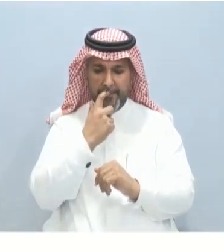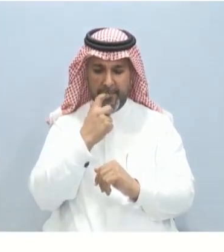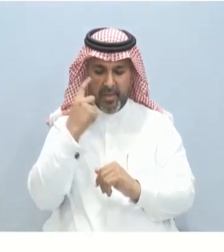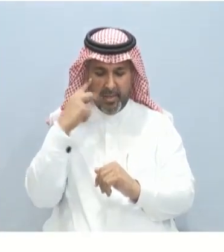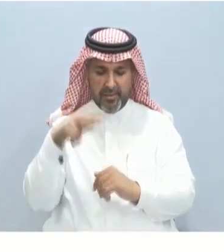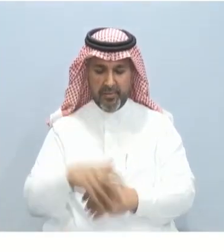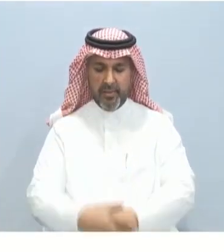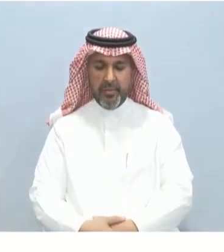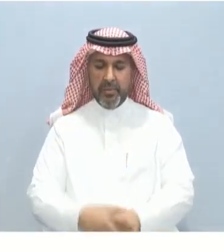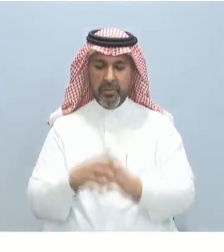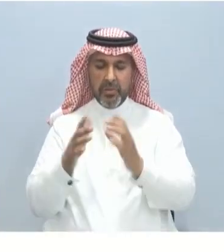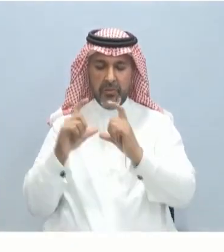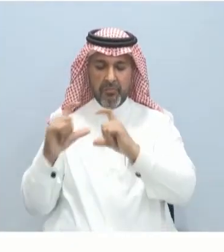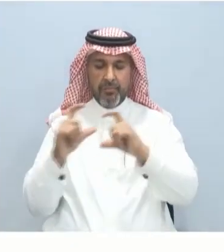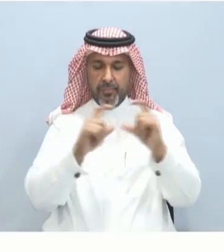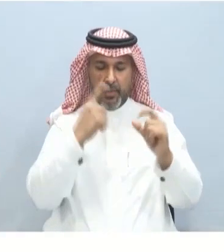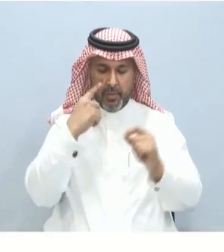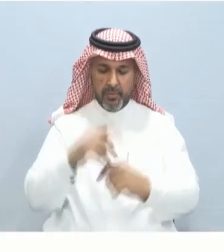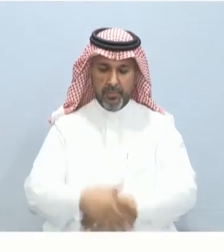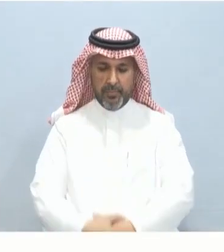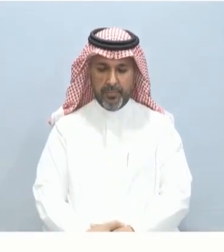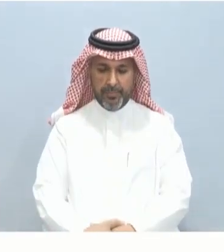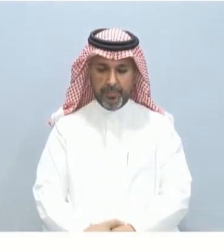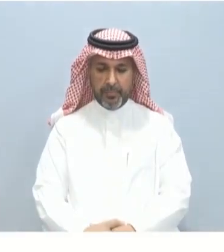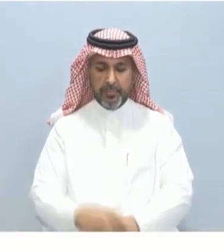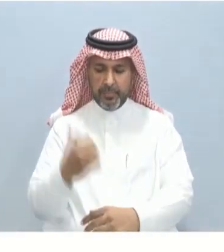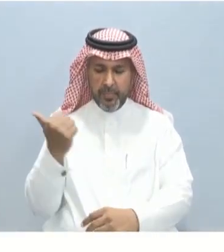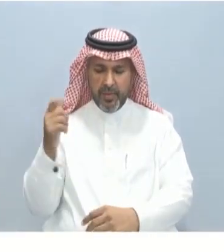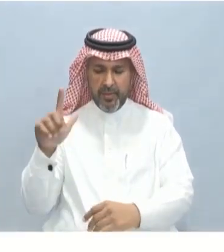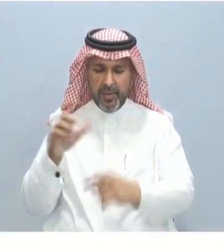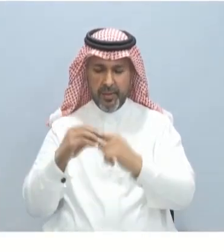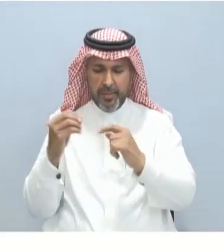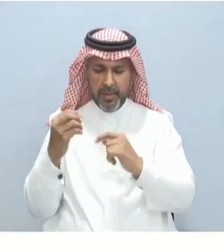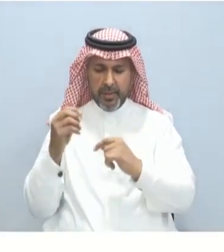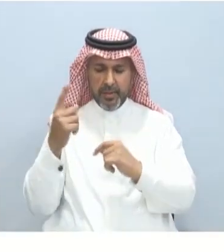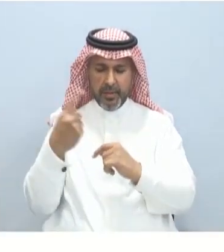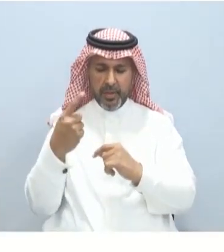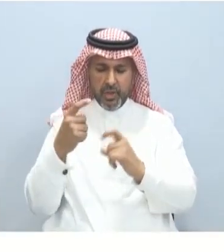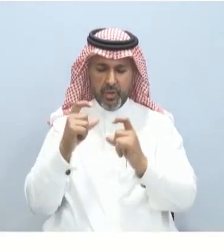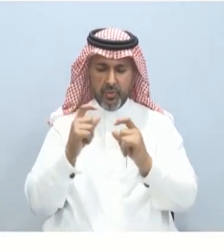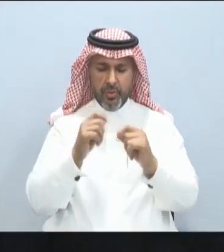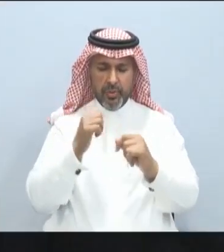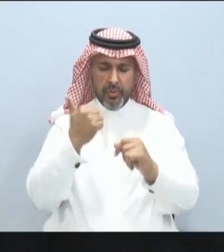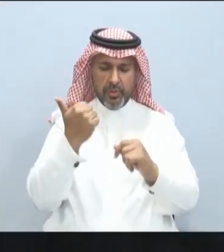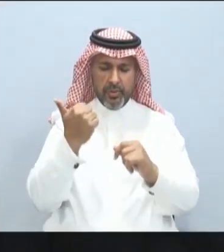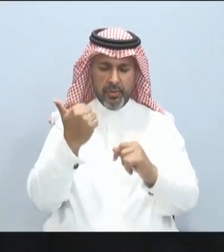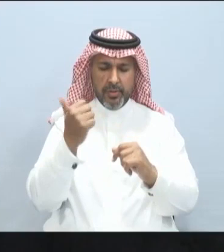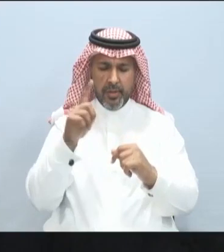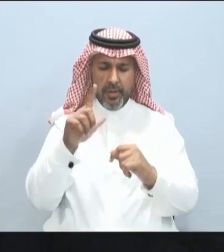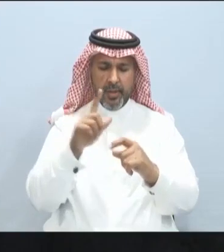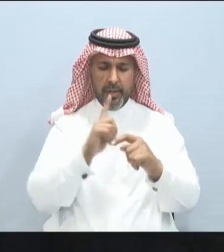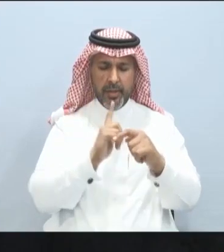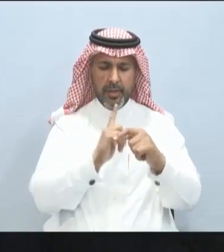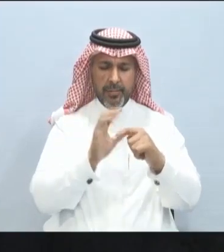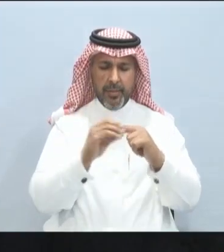الثلاث نستطيع تحليلها الان الى قوسين احدهما حاصل الجمع 6 لام زائد 11 والاخر حاصل الطرح